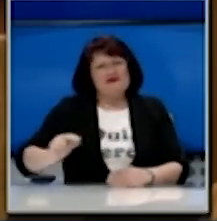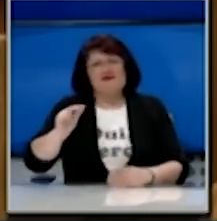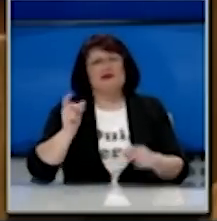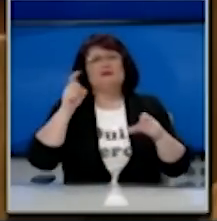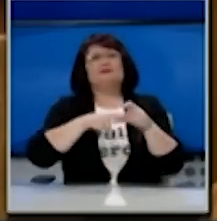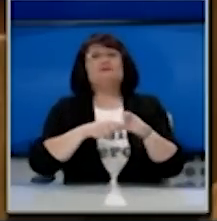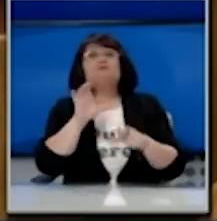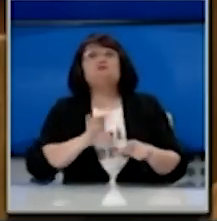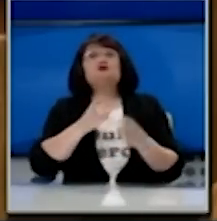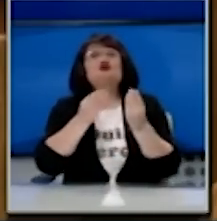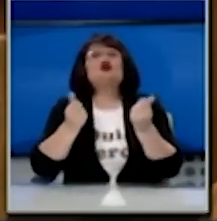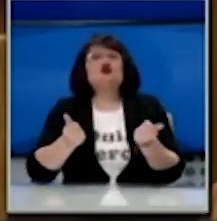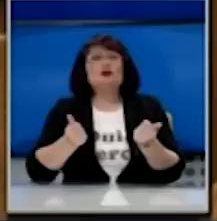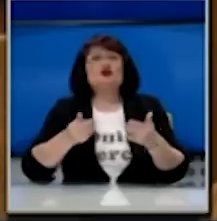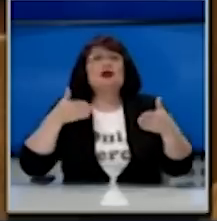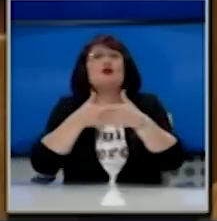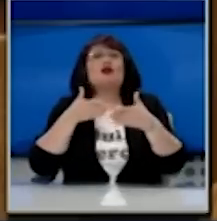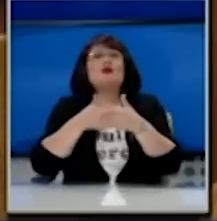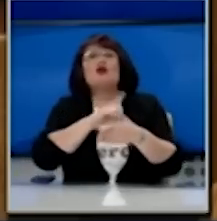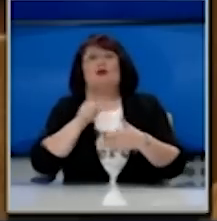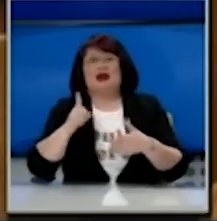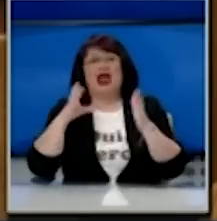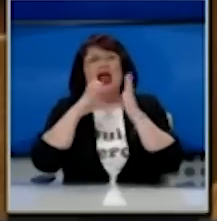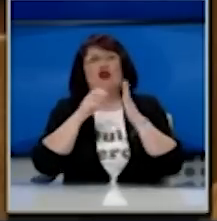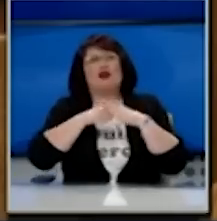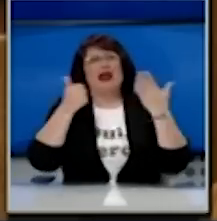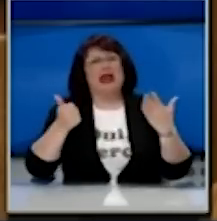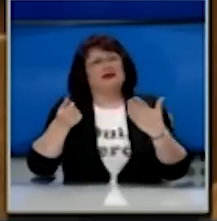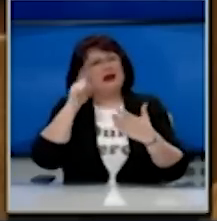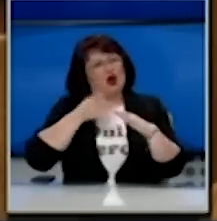ψάχνετε τρόπους για να ξεπεράσετε τα εμπόδια αυτά του άρθρου 16.